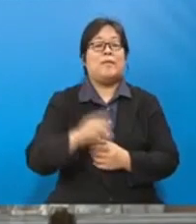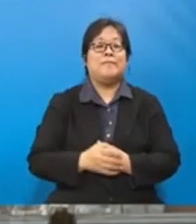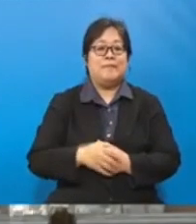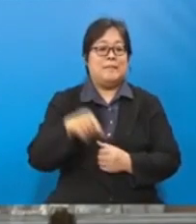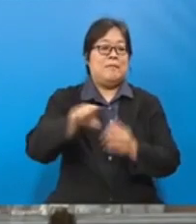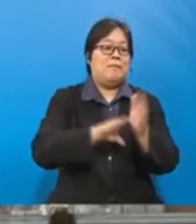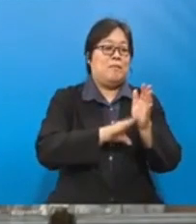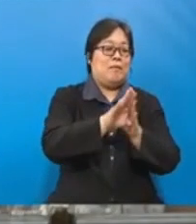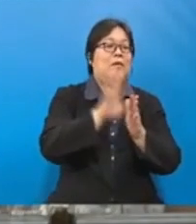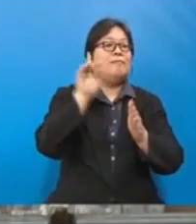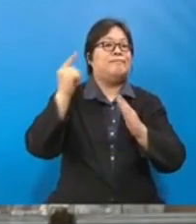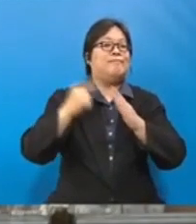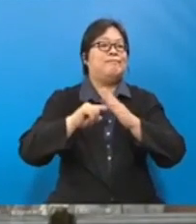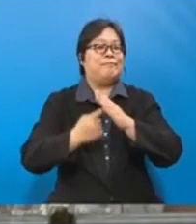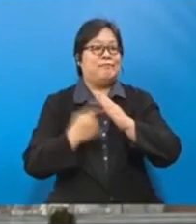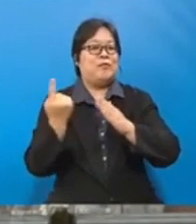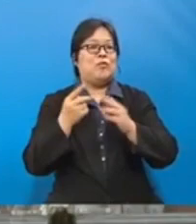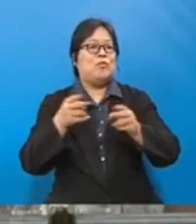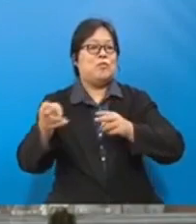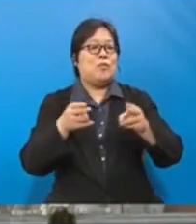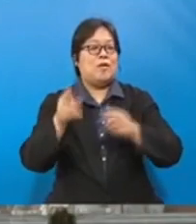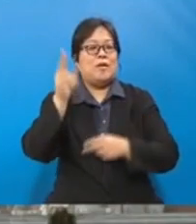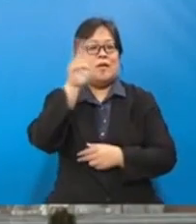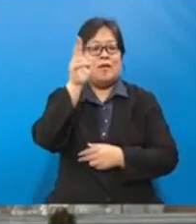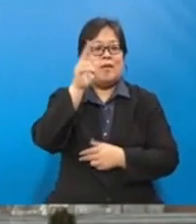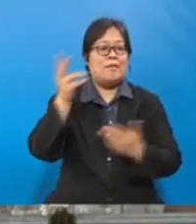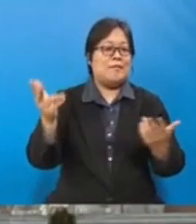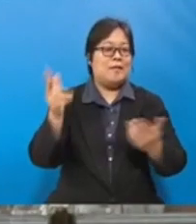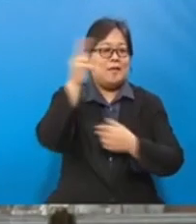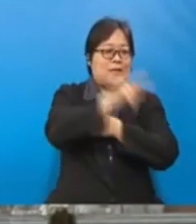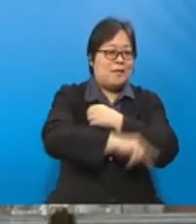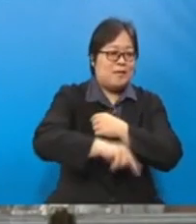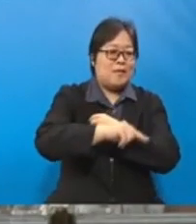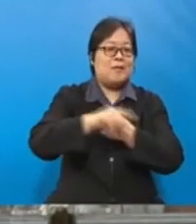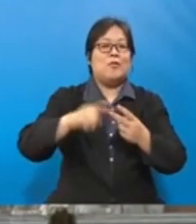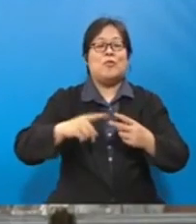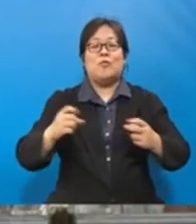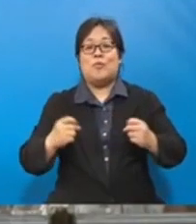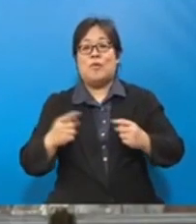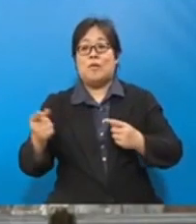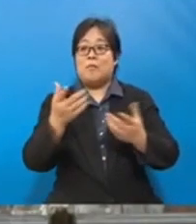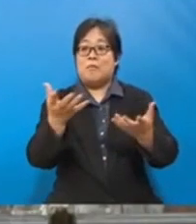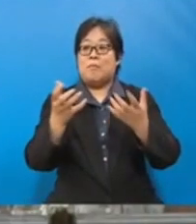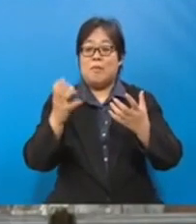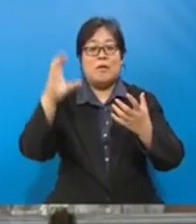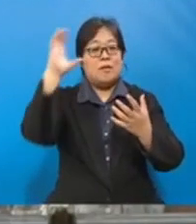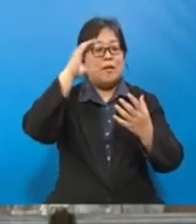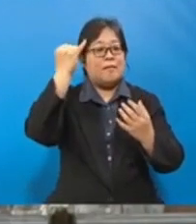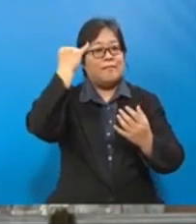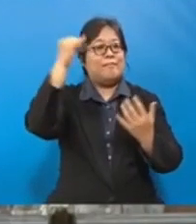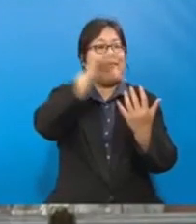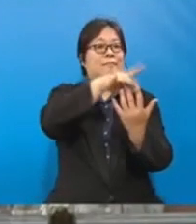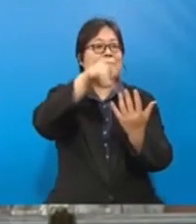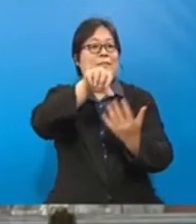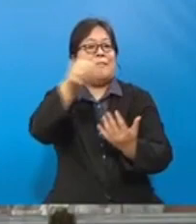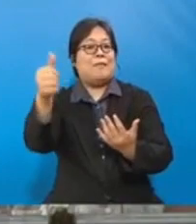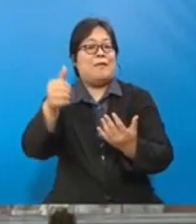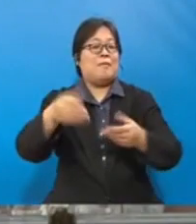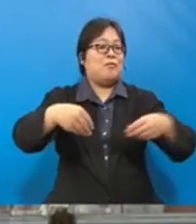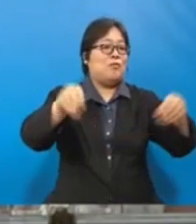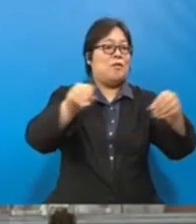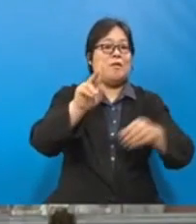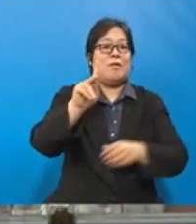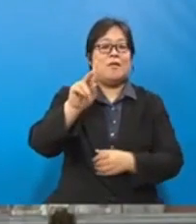menjadi inisiatif kepada pihak dalam negara seperti kerajaan negeri dan pihak swasta yang ingin mencari alternatif kepada pasaran